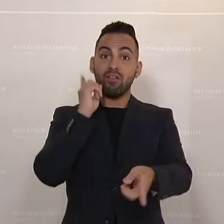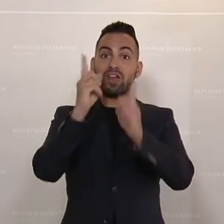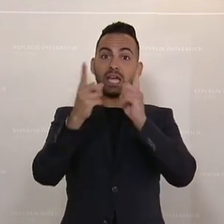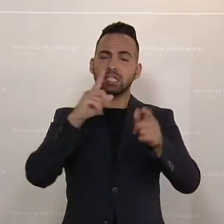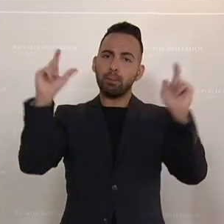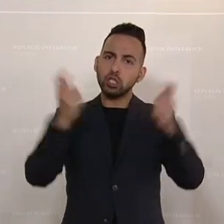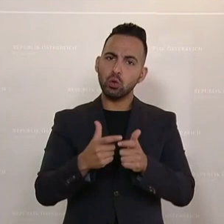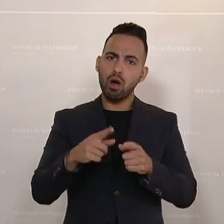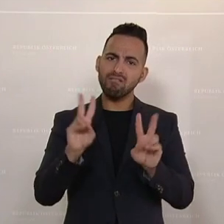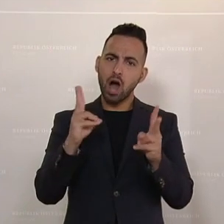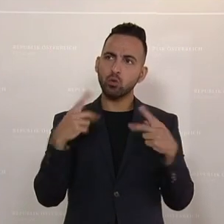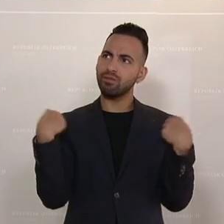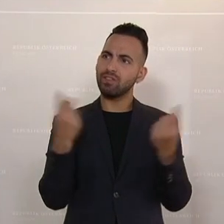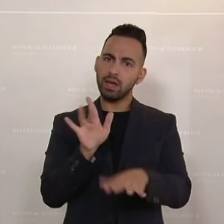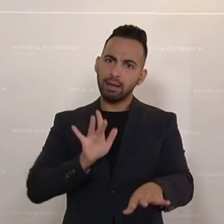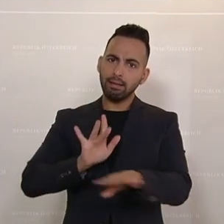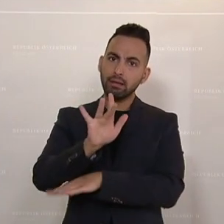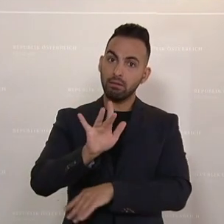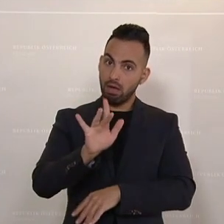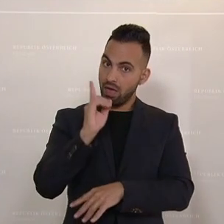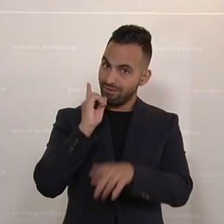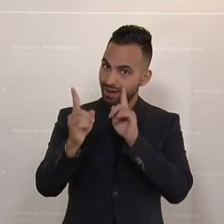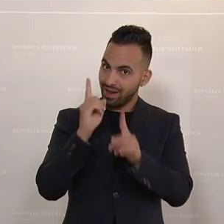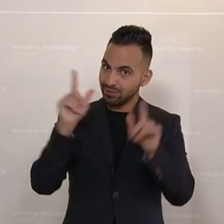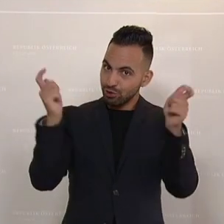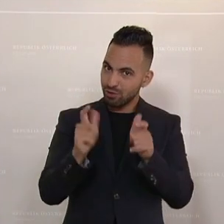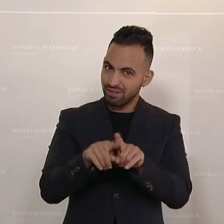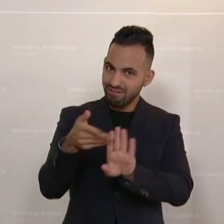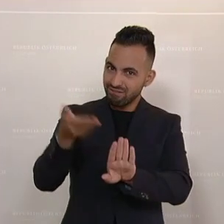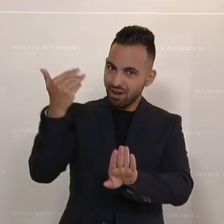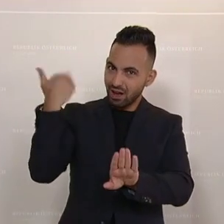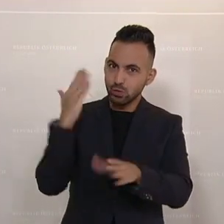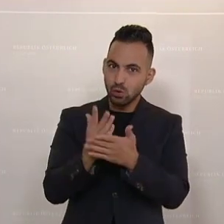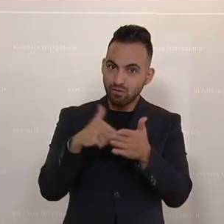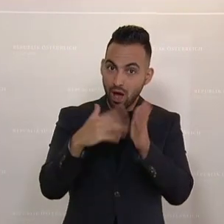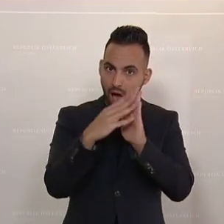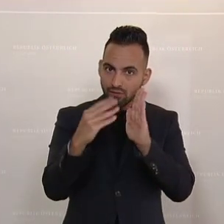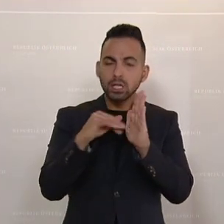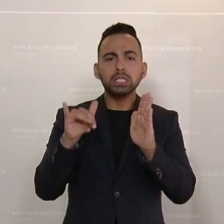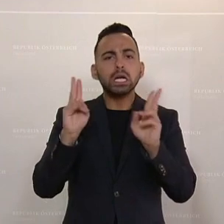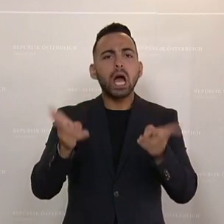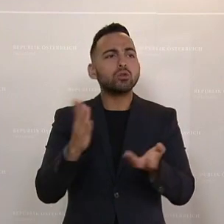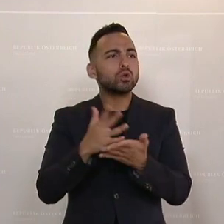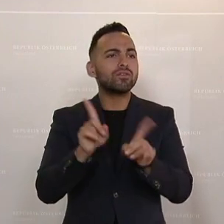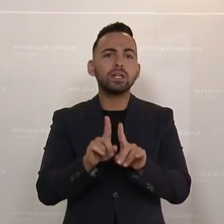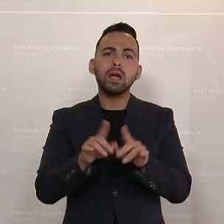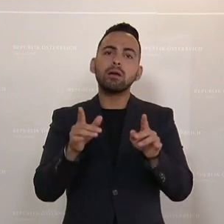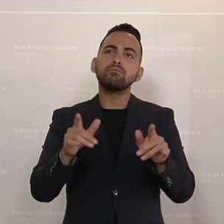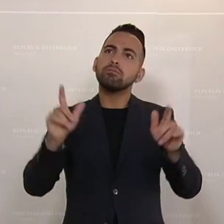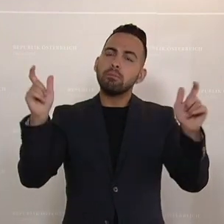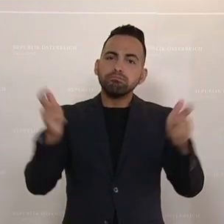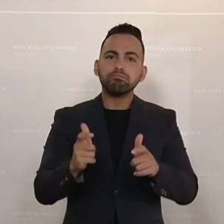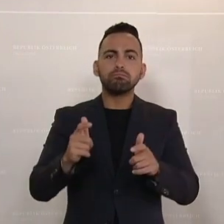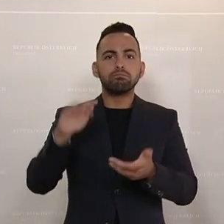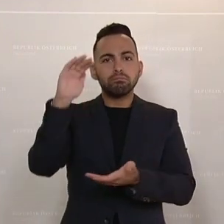Nun, Verkehrsbeschränkungen können im Einzelfall, so wie sie in der Vergangenheit angewendet worden sind, tatsächlich ein gelinderes Mittel zu einer vollständigen Absonderung